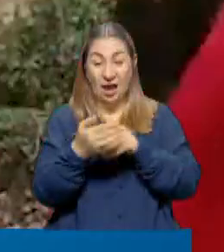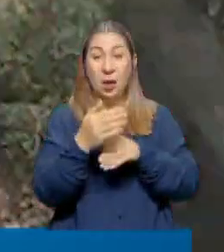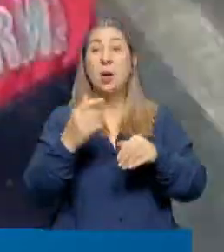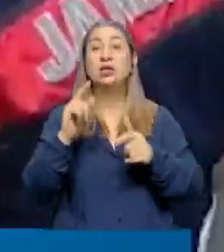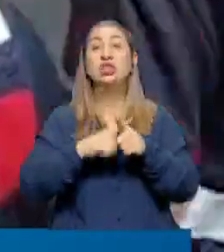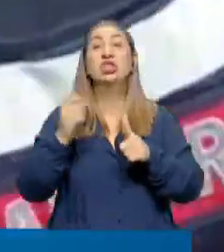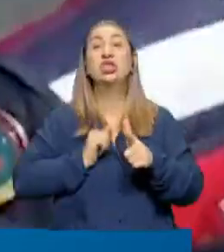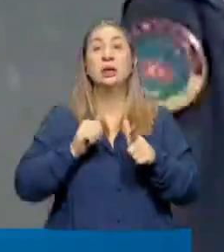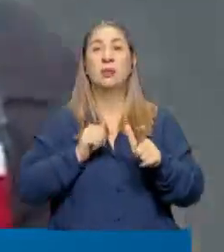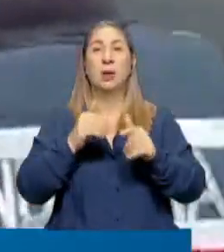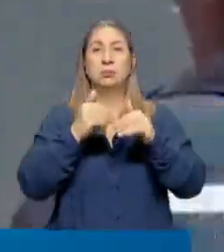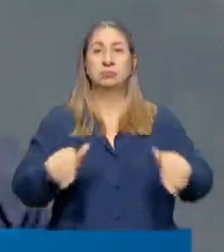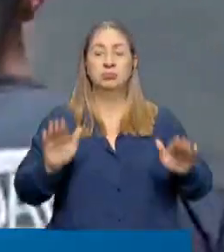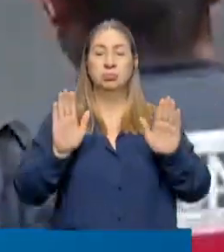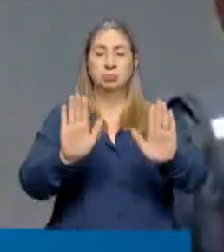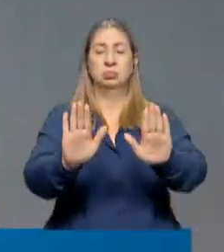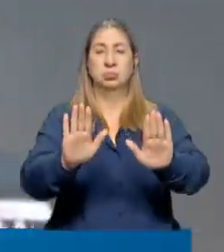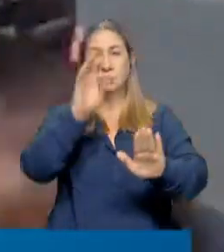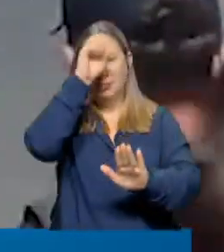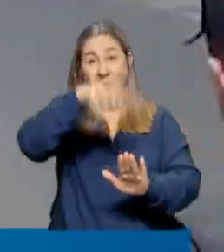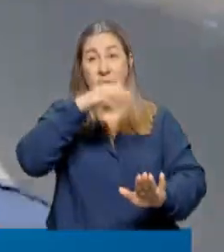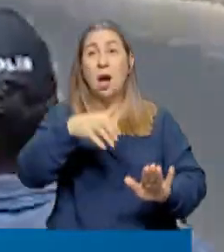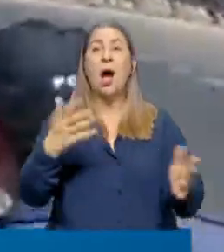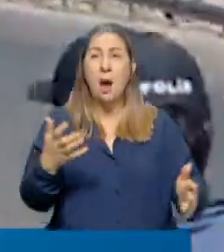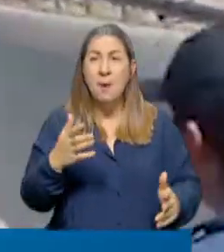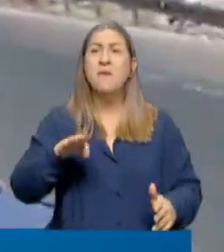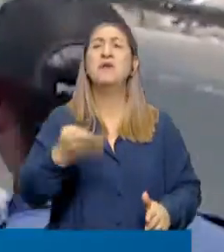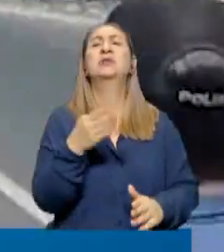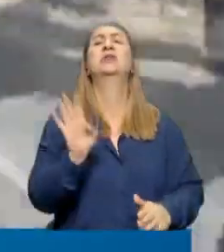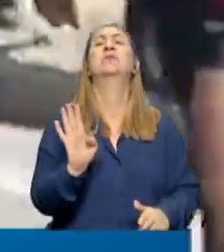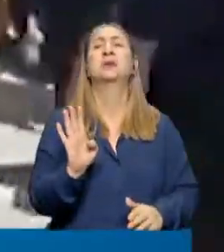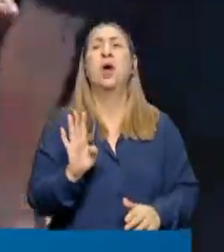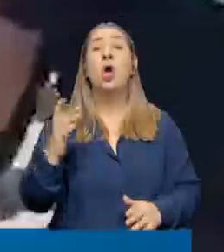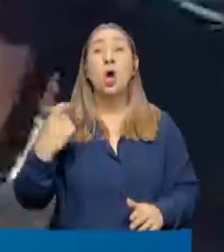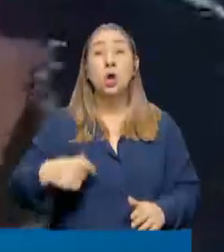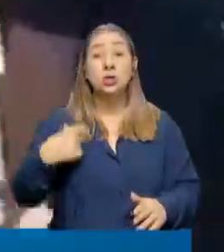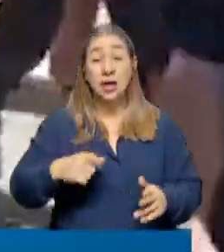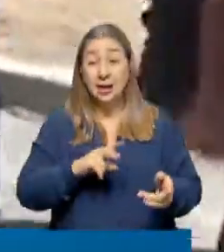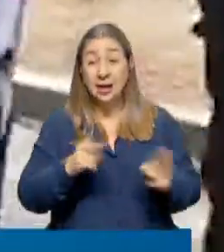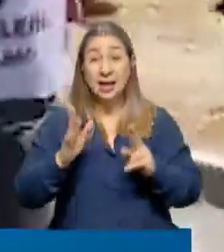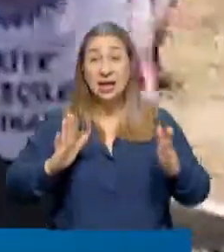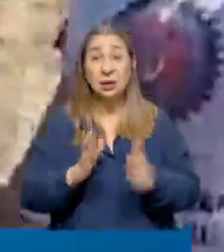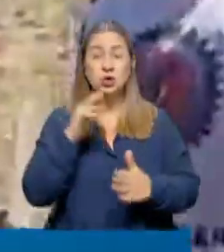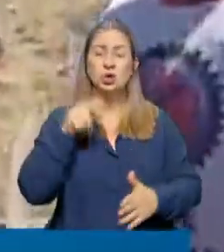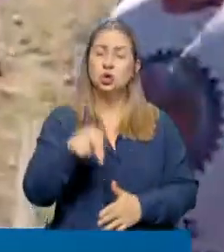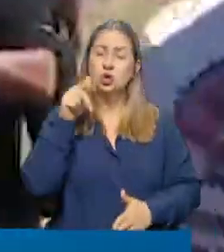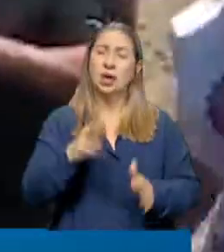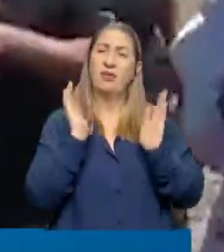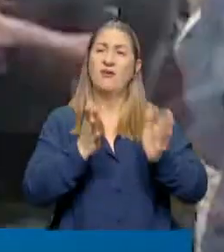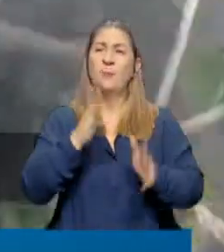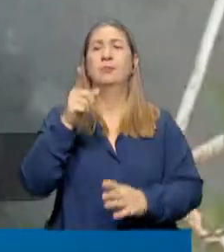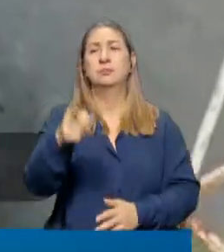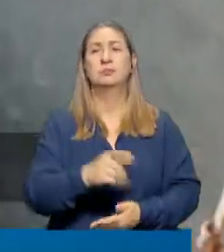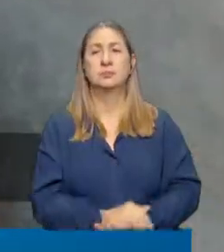güvenlik güçlerinin engeliyle karşılaştı madenciler. Ama yollarından dönmediler. Özelleştirmeye karşı yürüyüşe devam